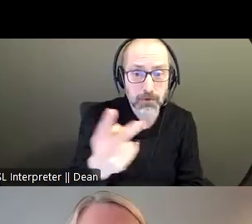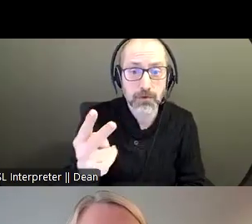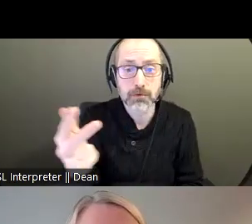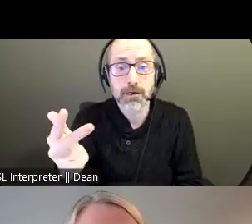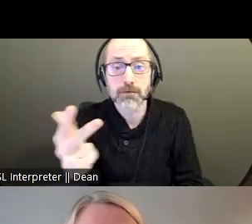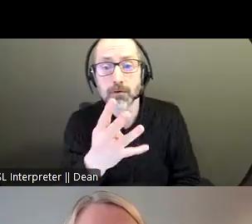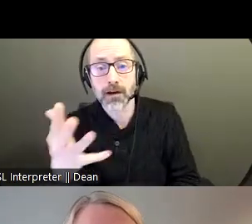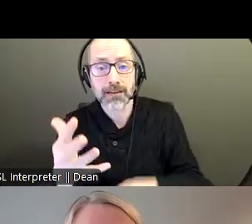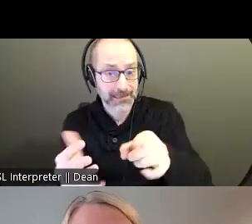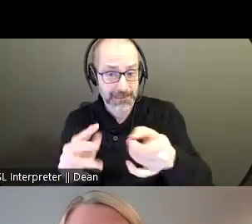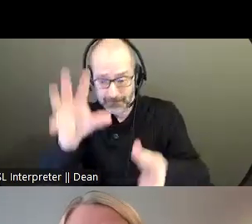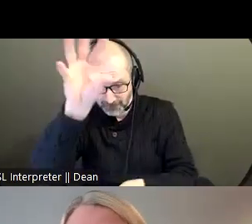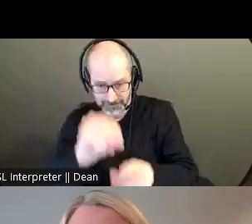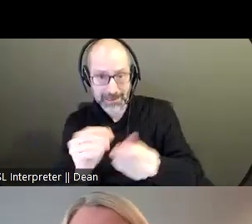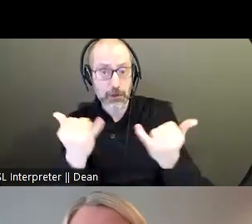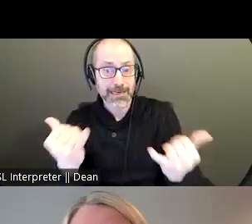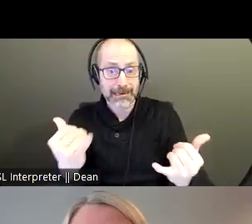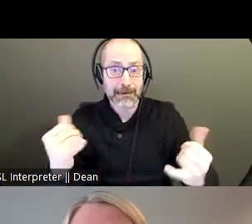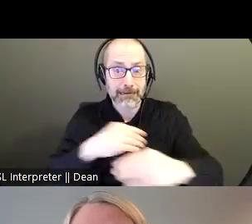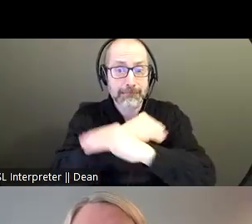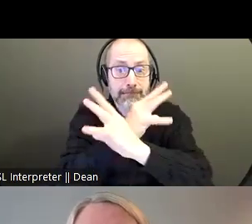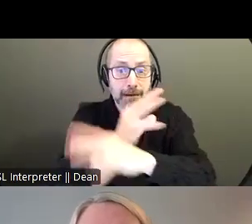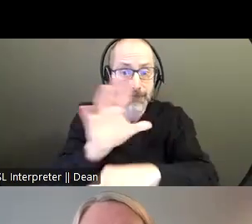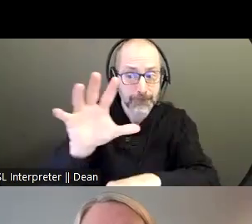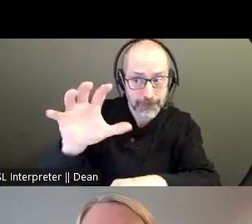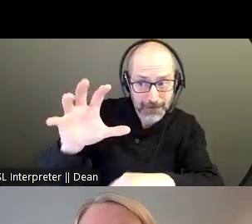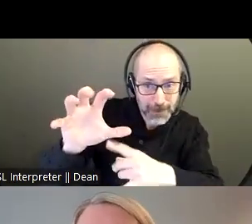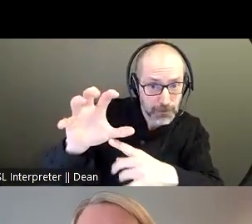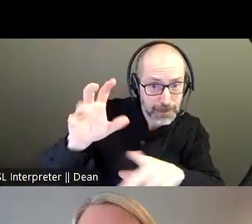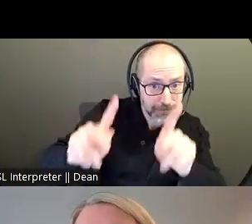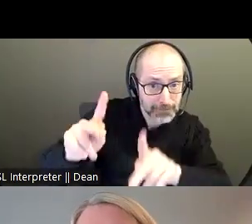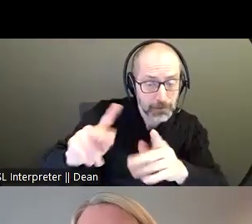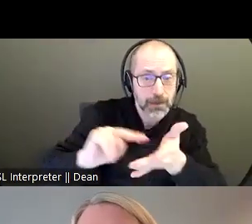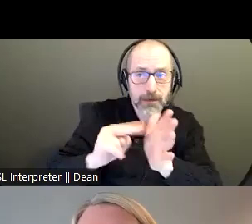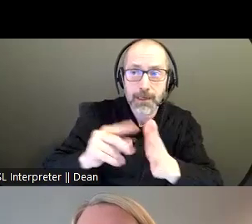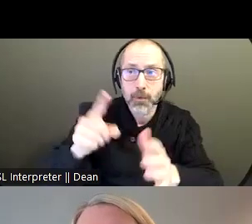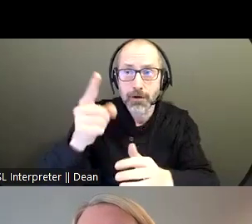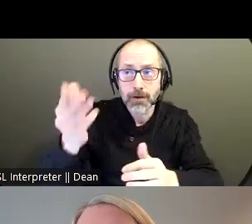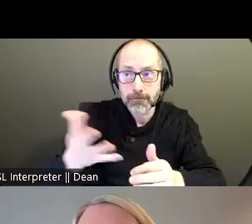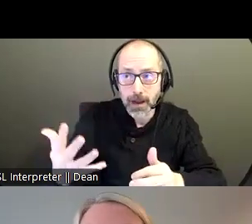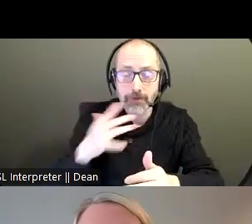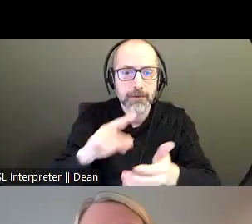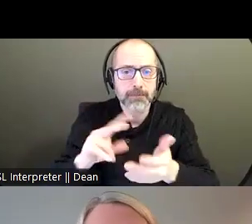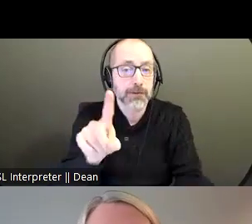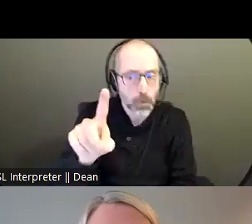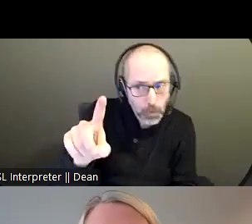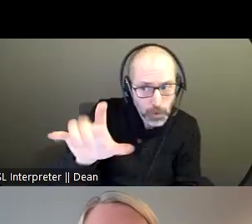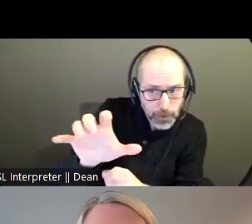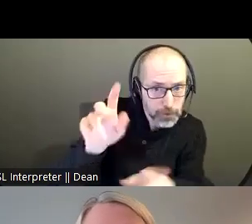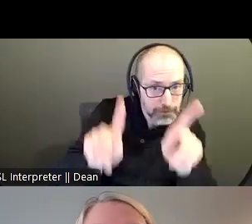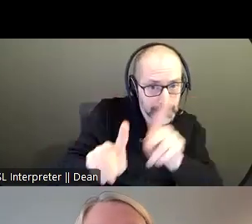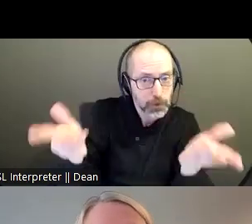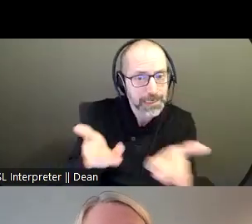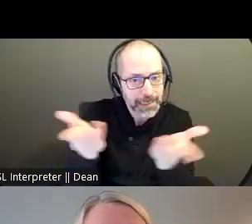ici. Il y a peut-être 500 personnes ici en ligne. Et donc, soit donc